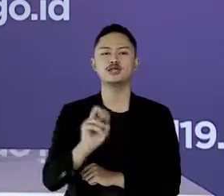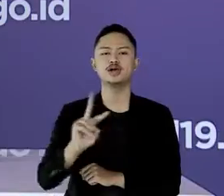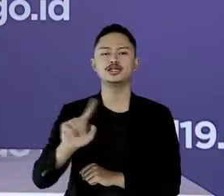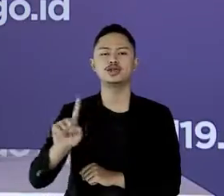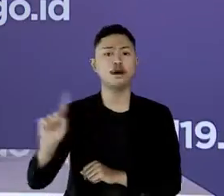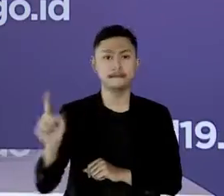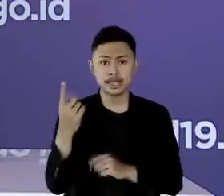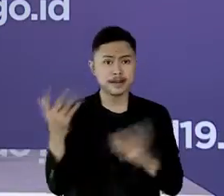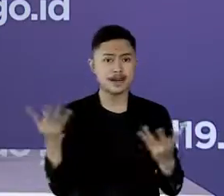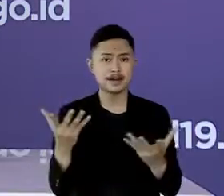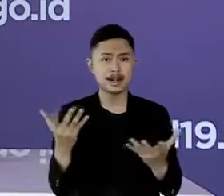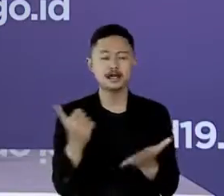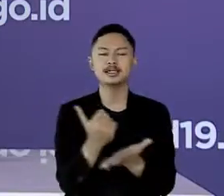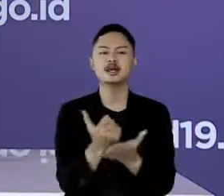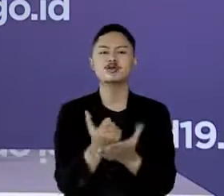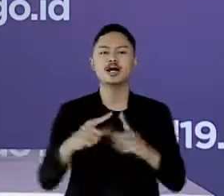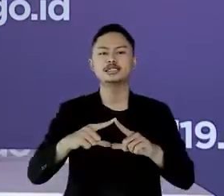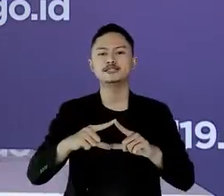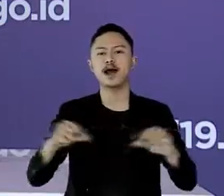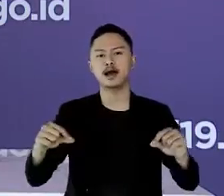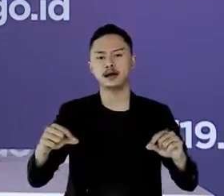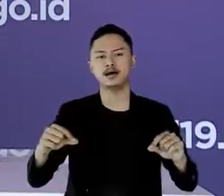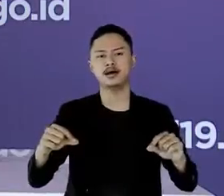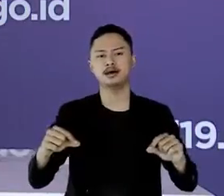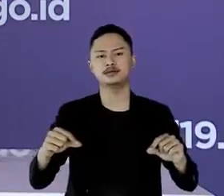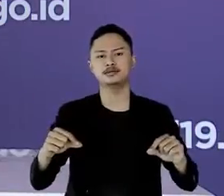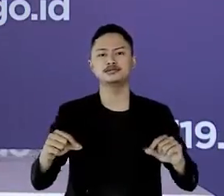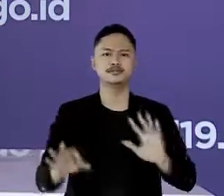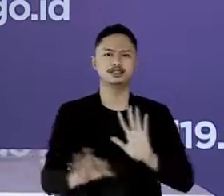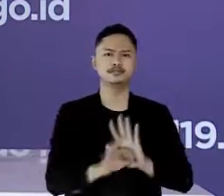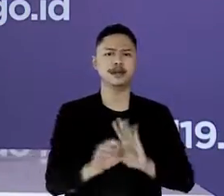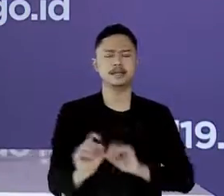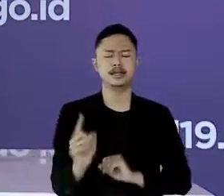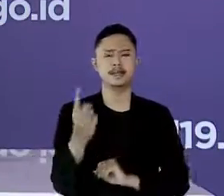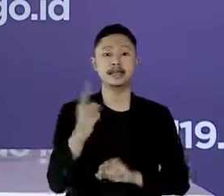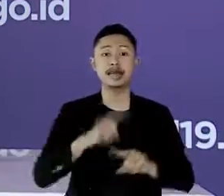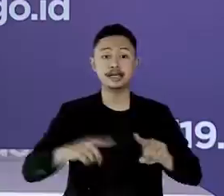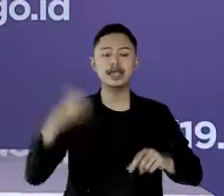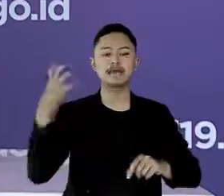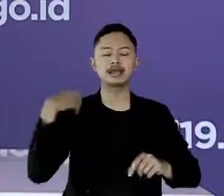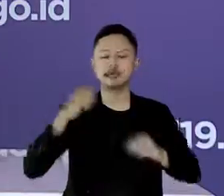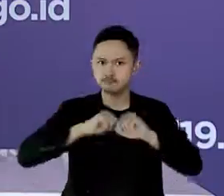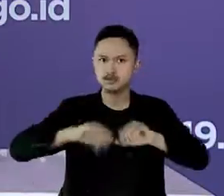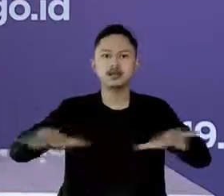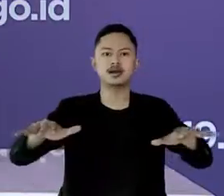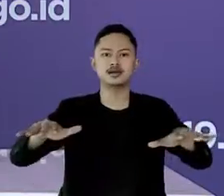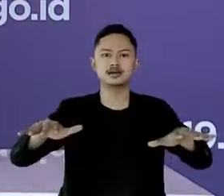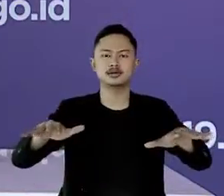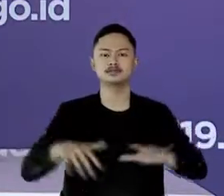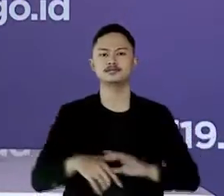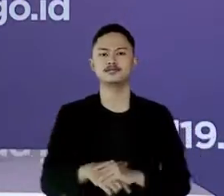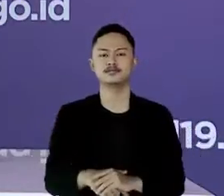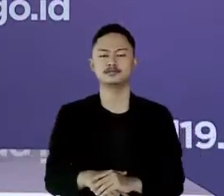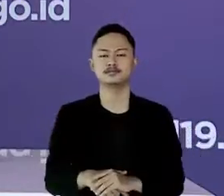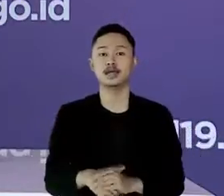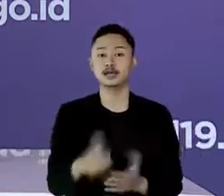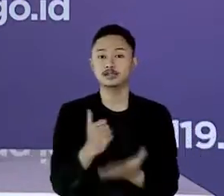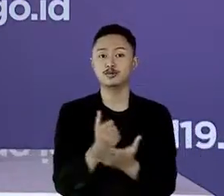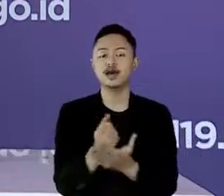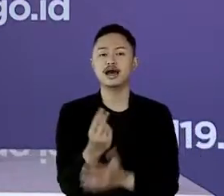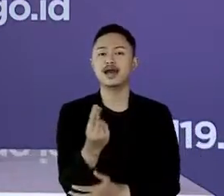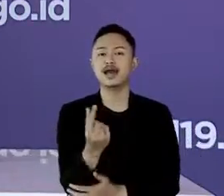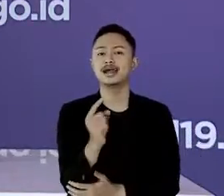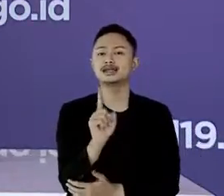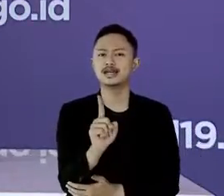Jepang dan diketahui telah menyebar dibeberapa wilayah di Amerika Serikat saat ini Hai saat ini varian